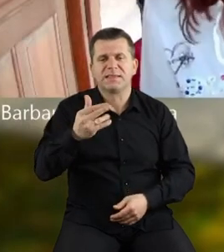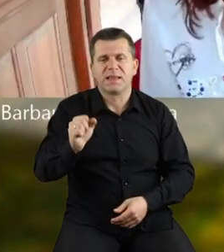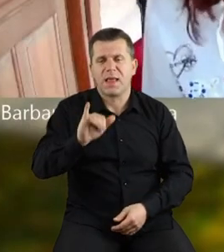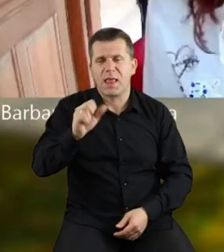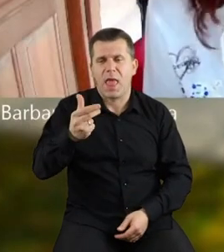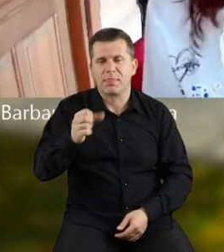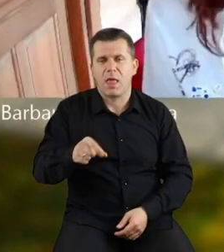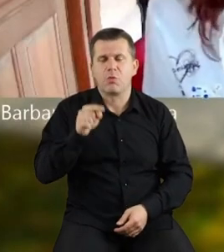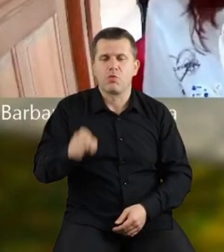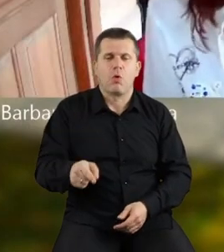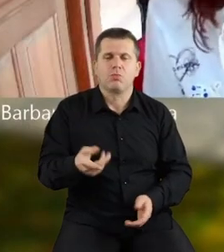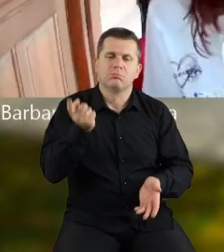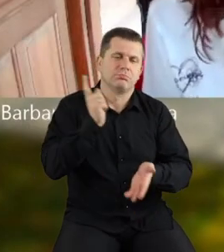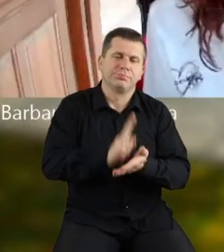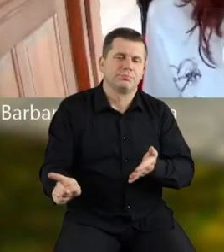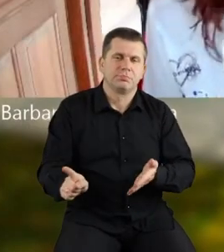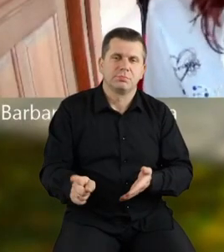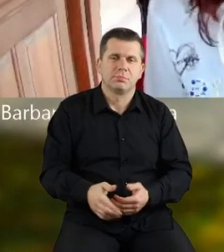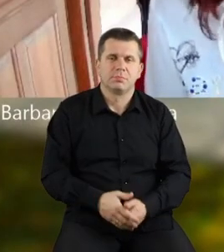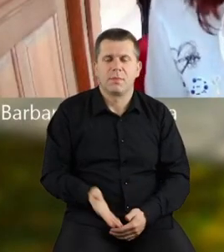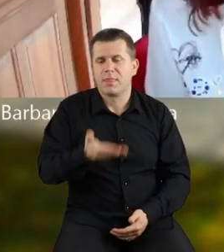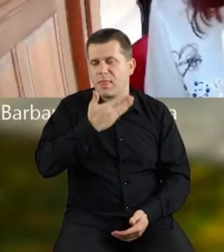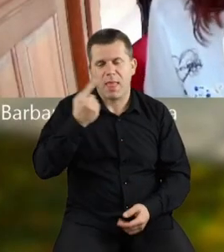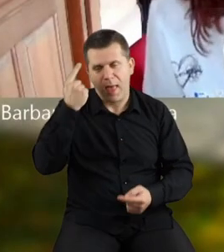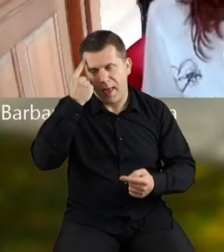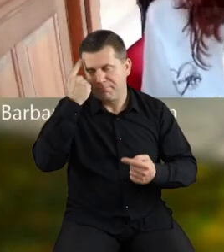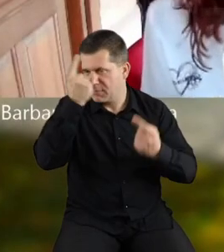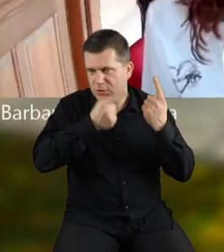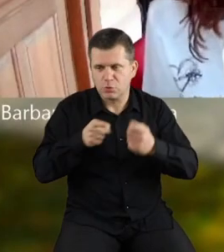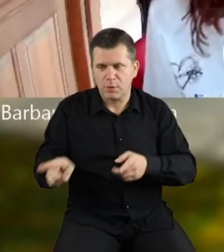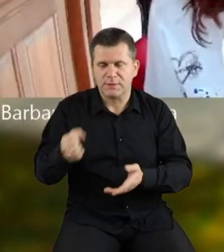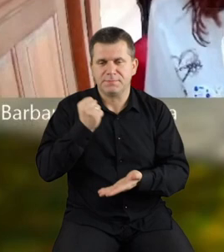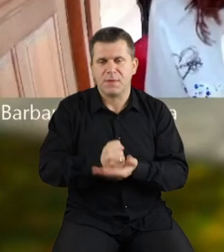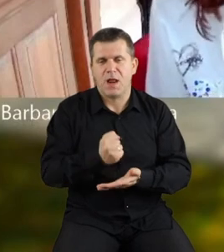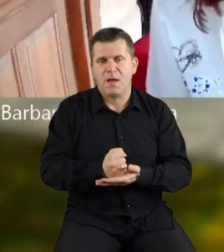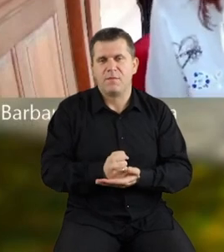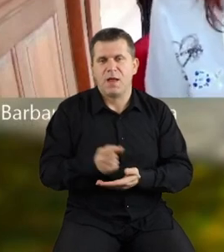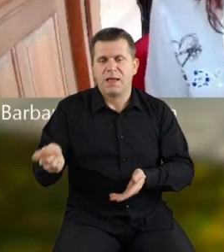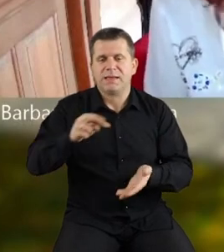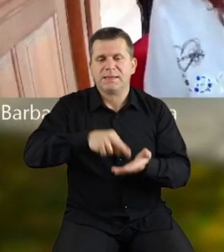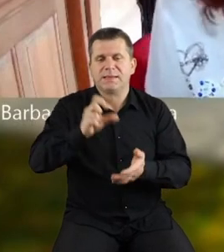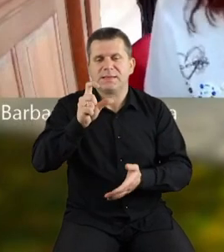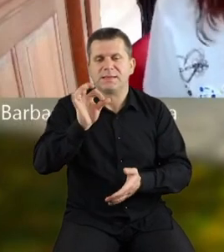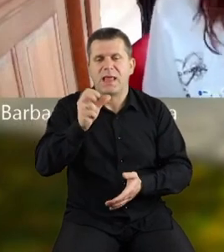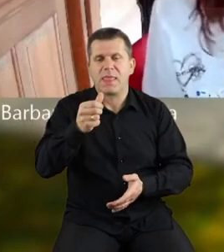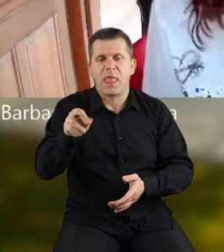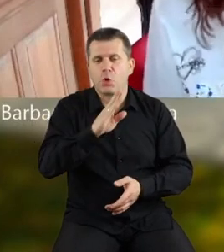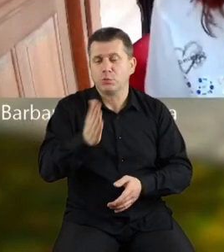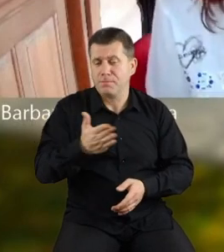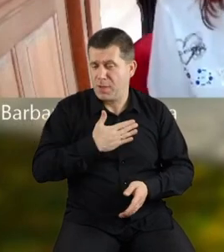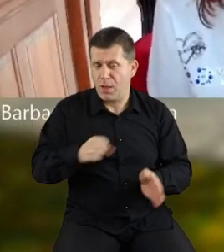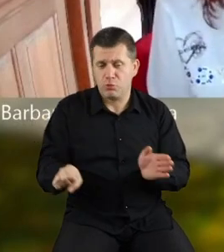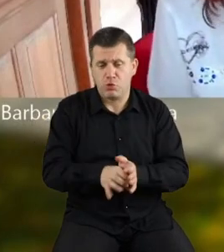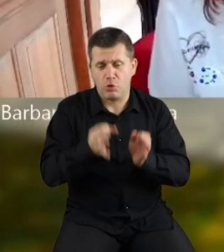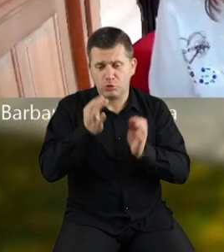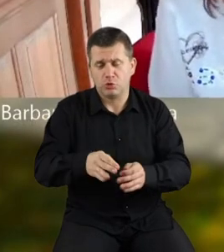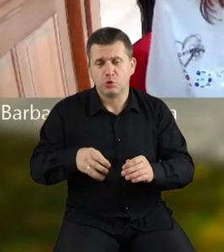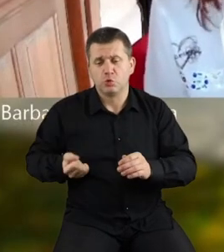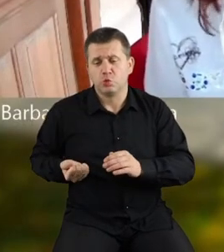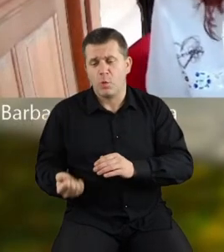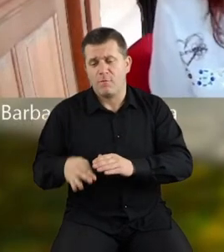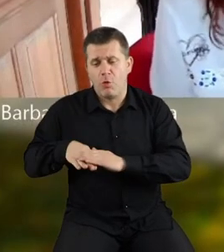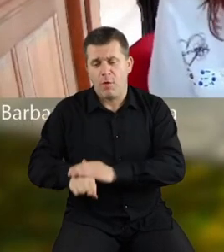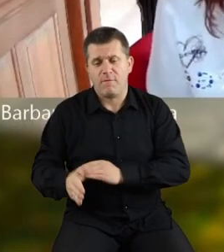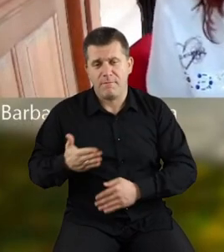No i zupełnie nie miała głowy do takich spraw, ale ten scenariusz mam do dzisiaj w